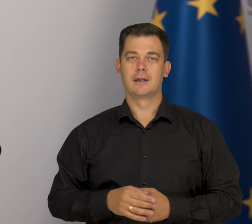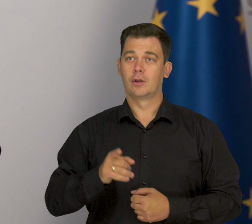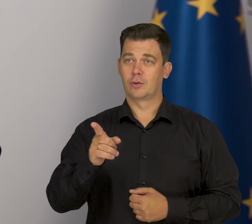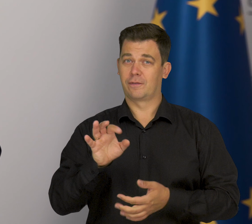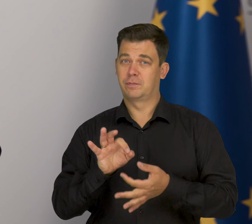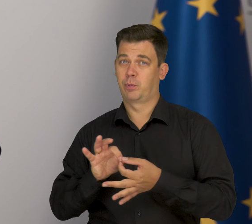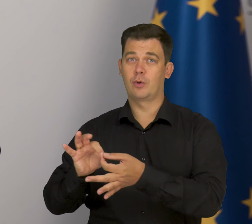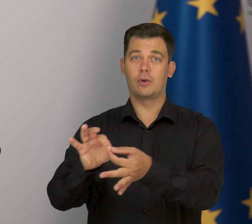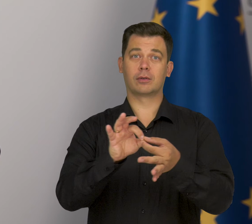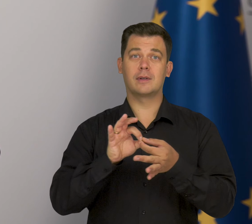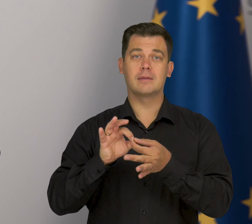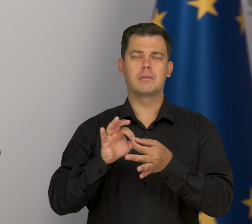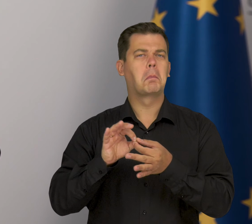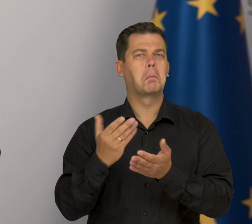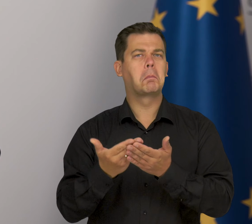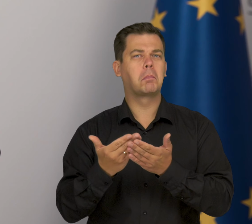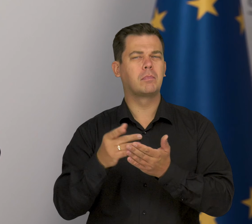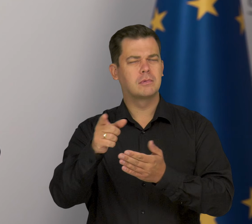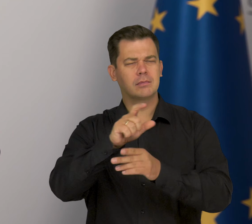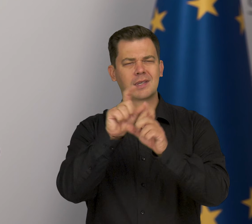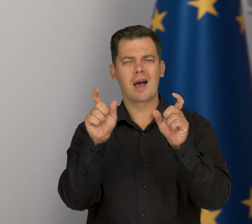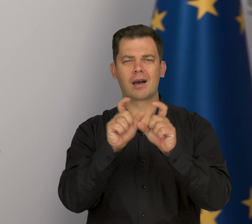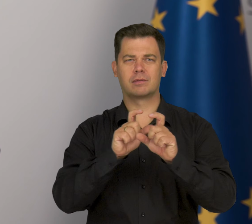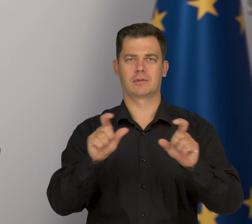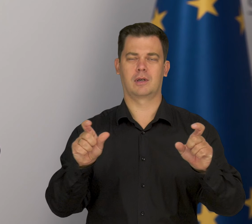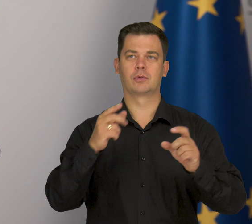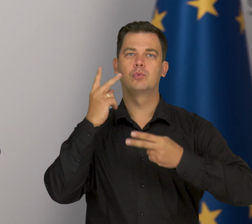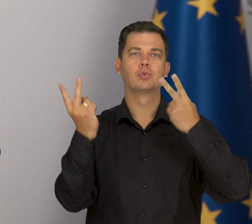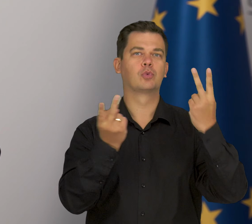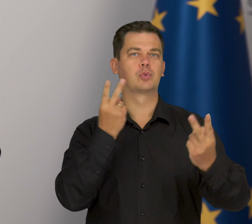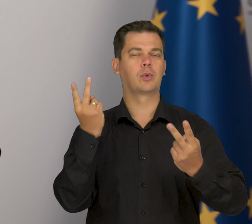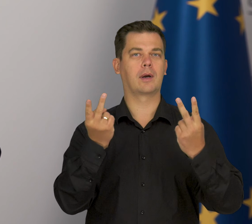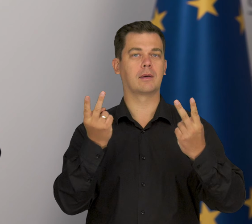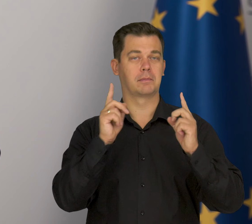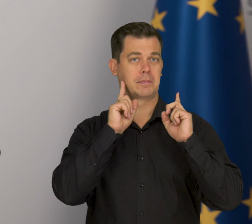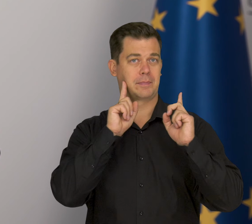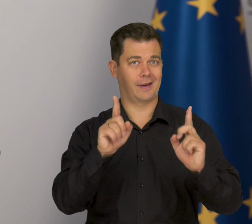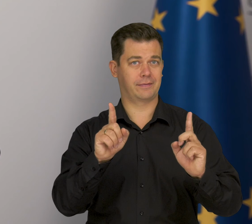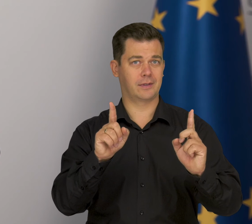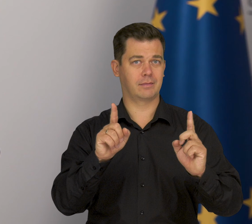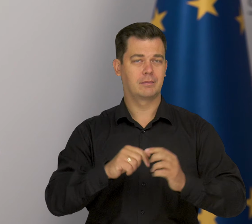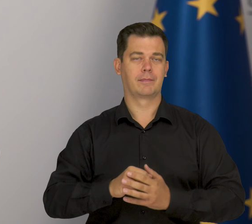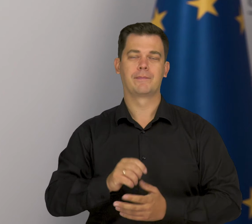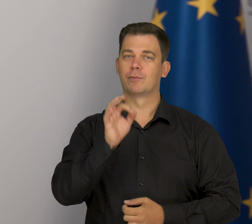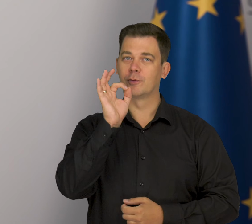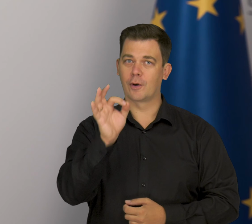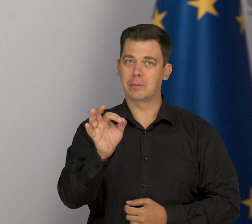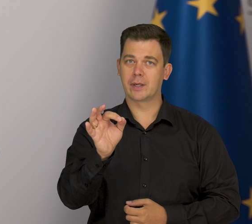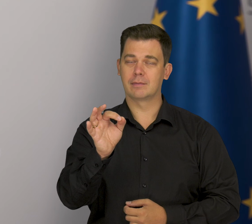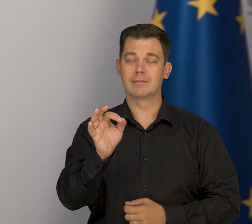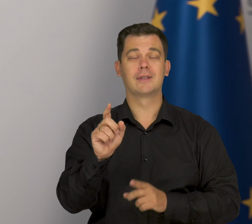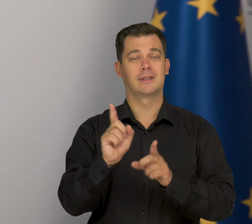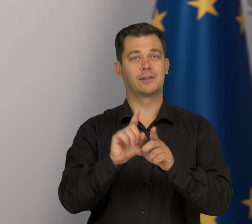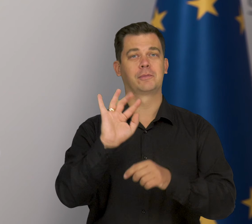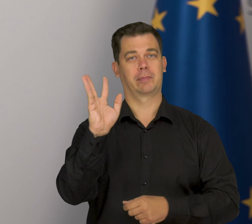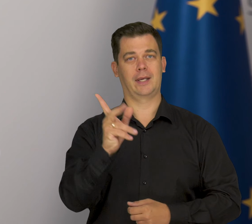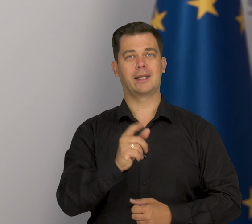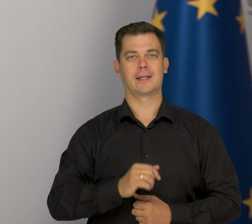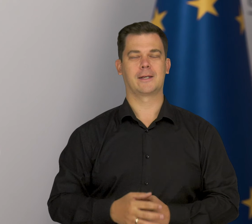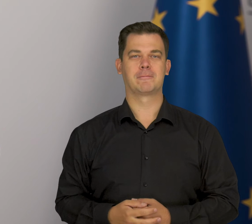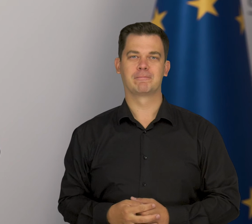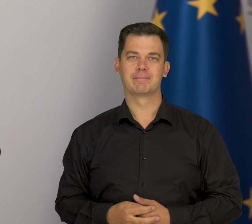Jest wspólnotą zjednoczoną w nieustannym poszukiwaniu prawdy, dobra i